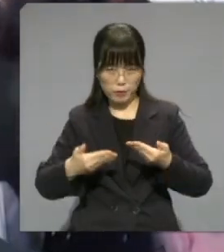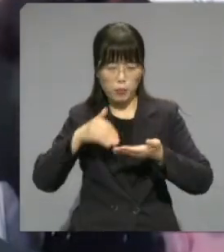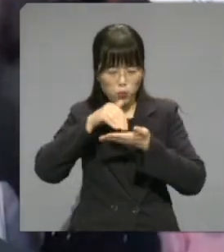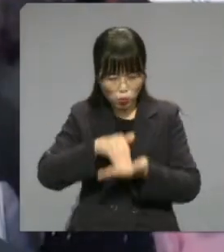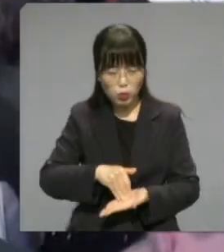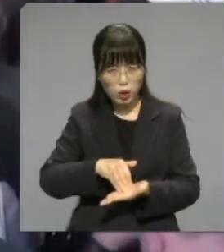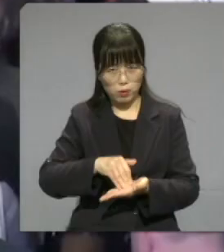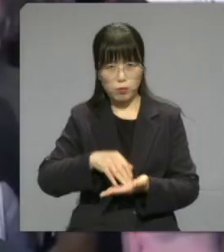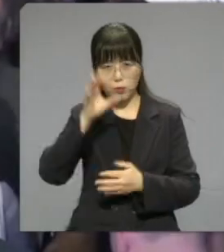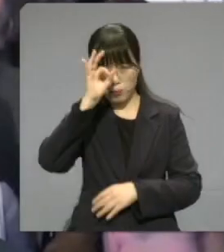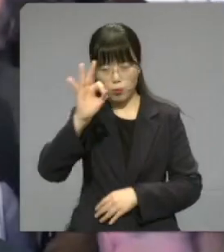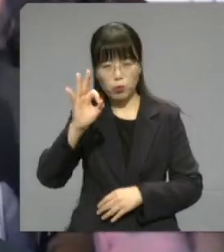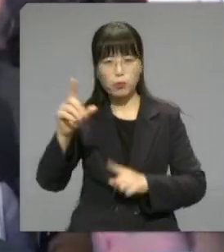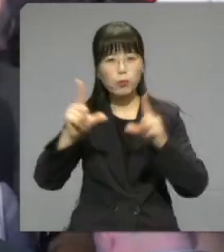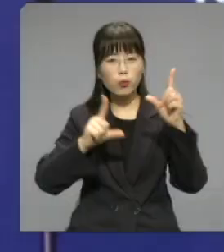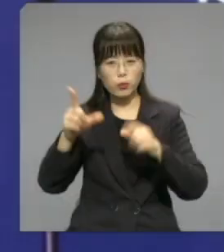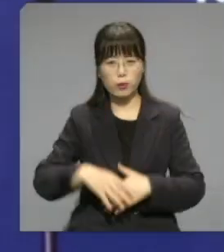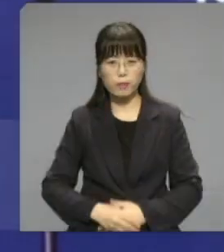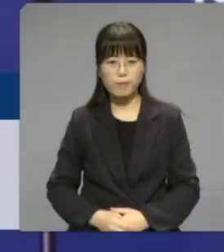두는 모습입니다.